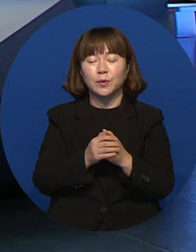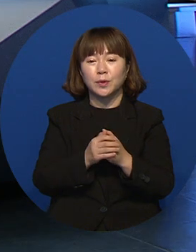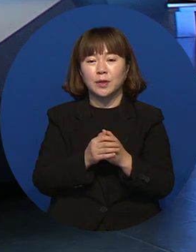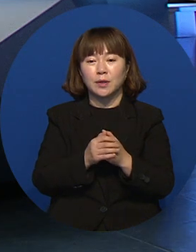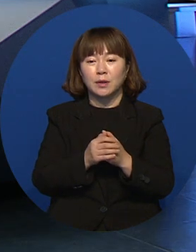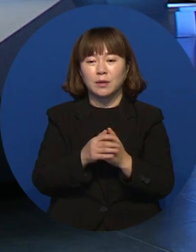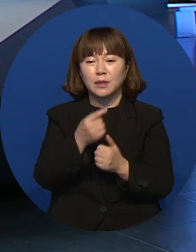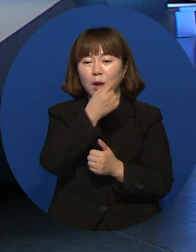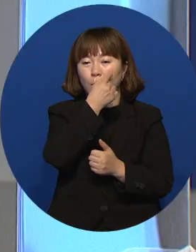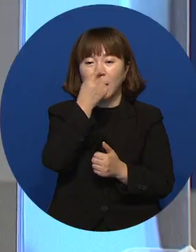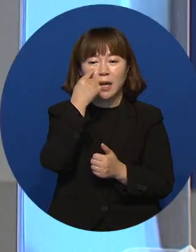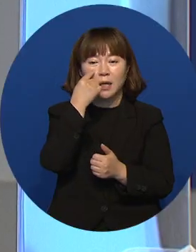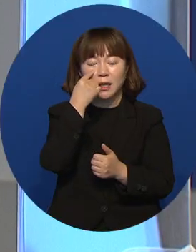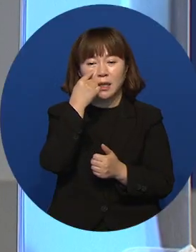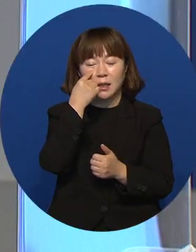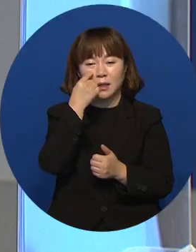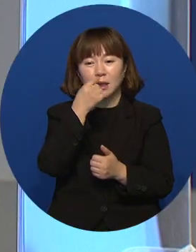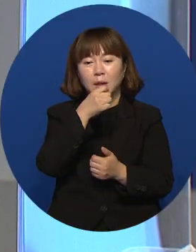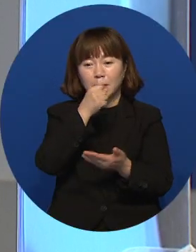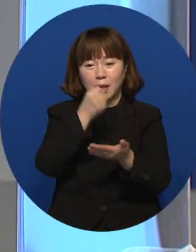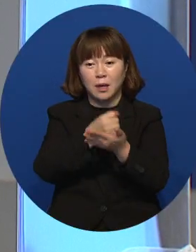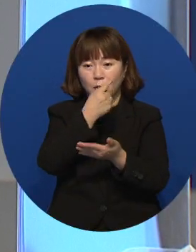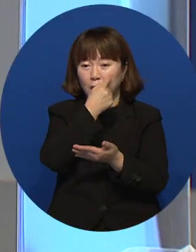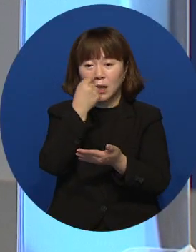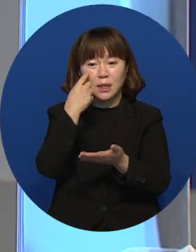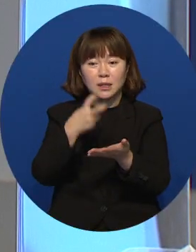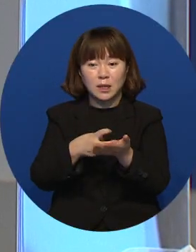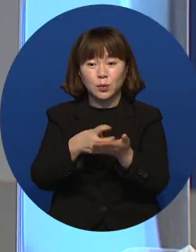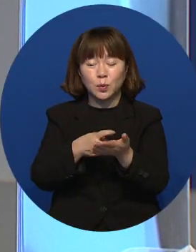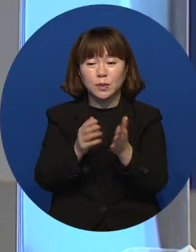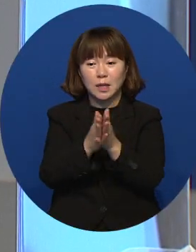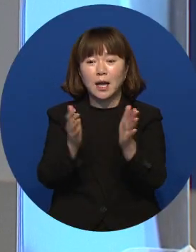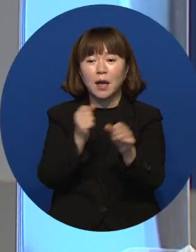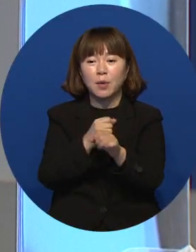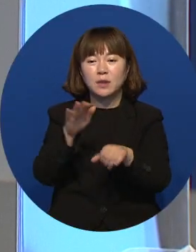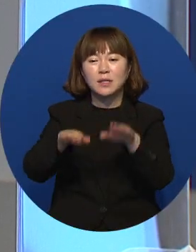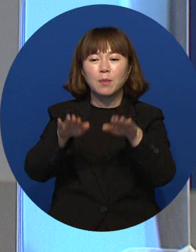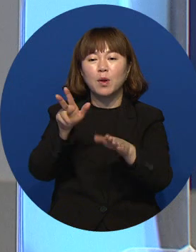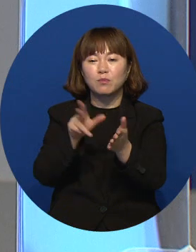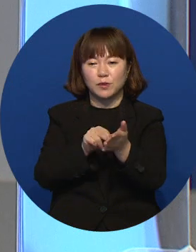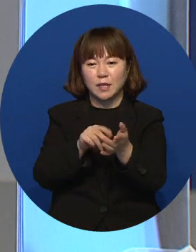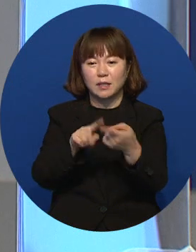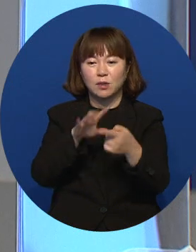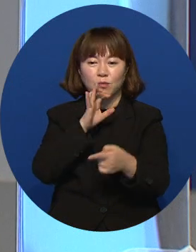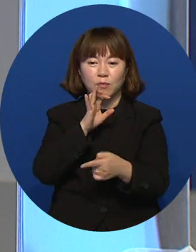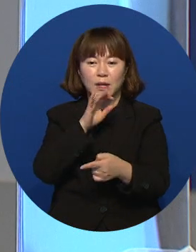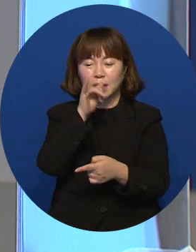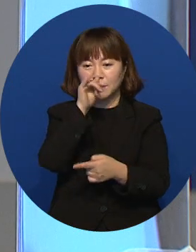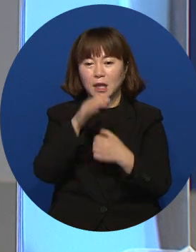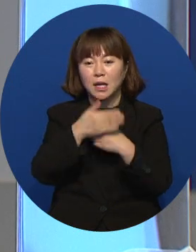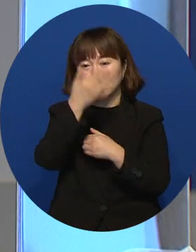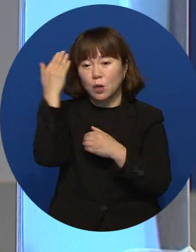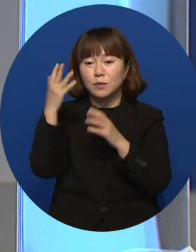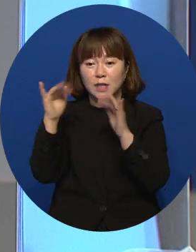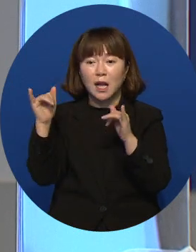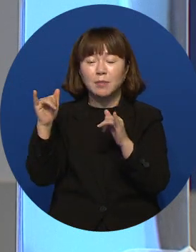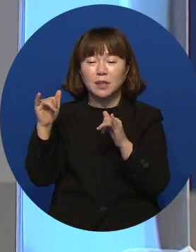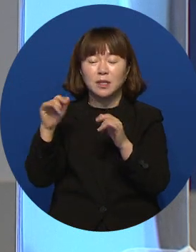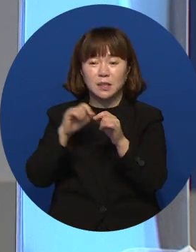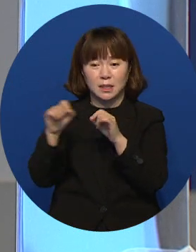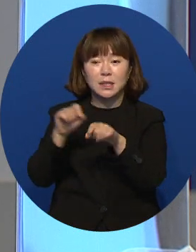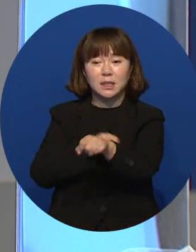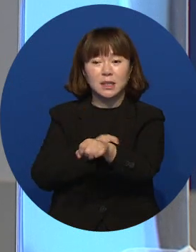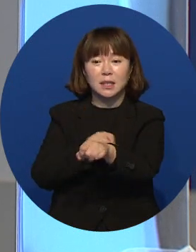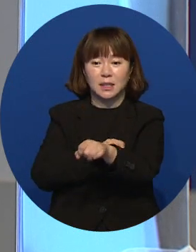차별이라는 얘기가 많이 들리고 특히 그 젊은 층에서 실체 역설 이용할 때는 이래 굉장히 불만이 많이 터져 나오기도 안고 있는데요